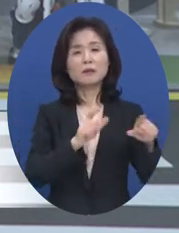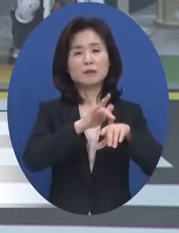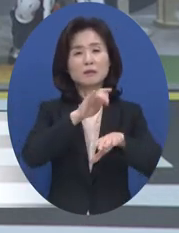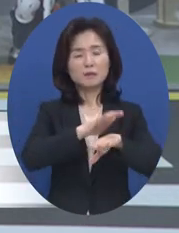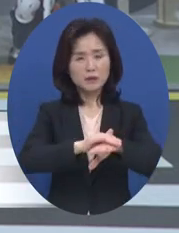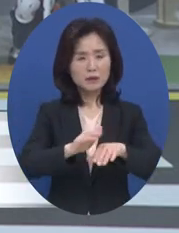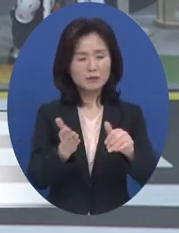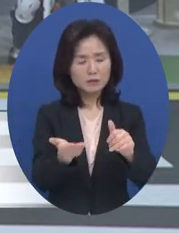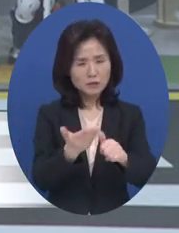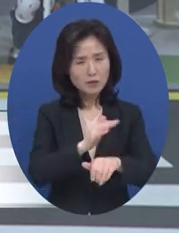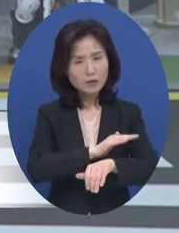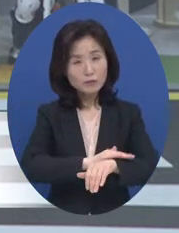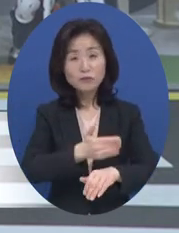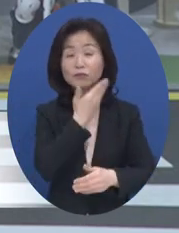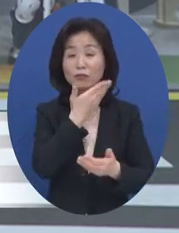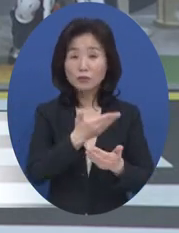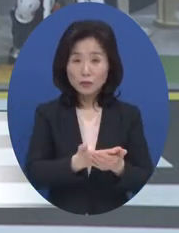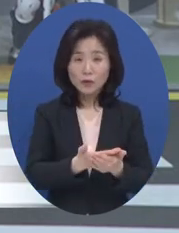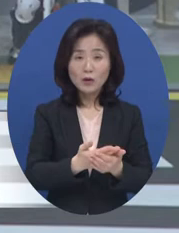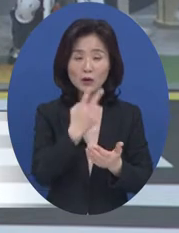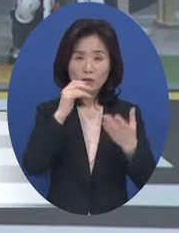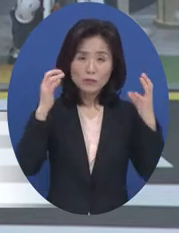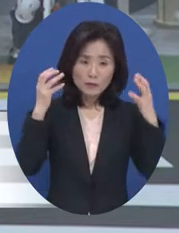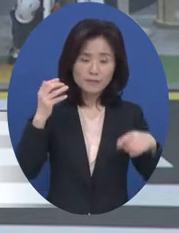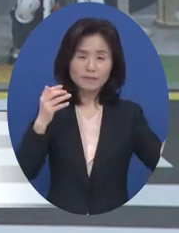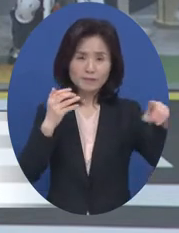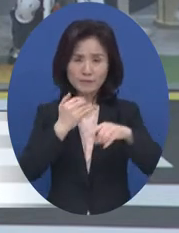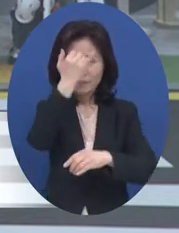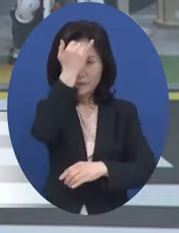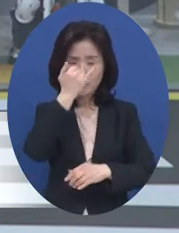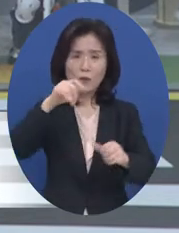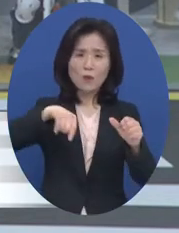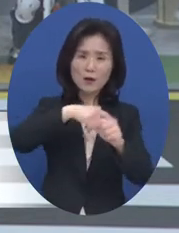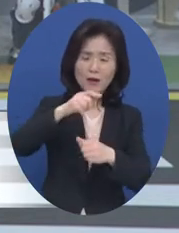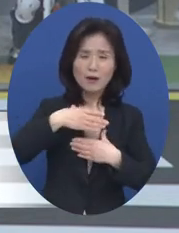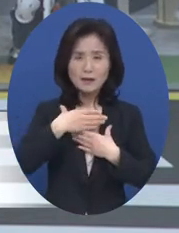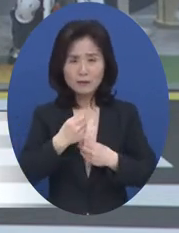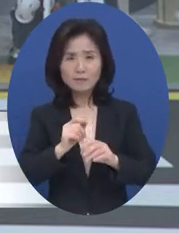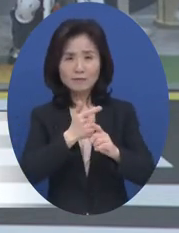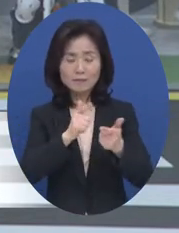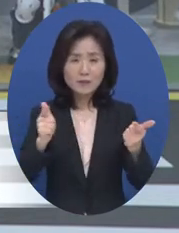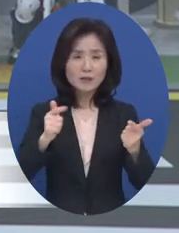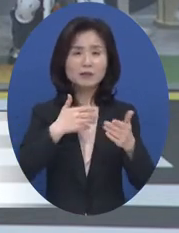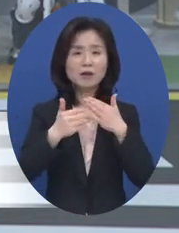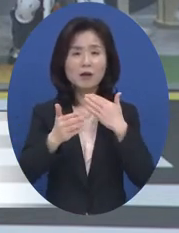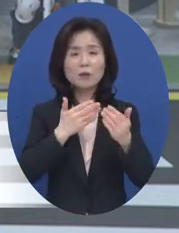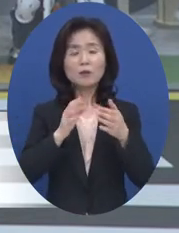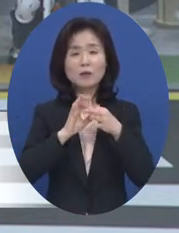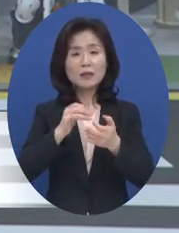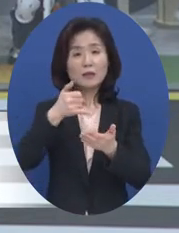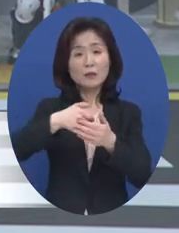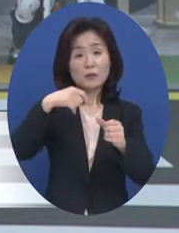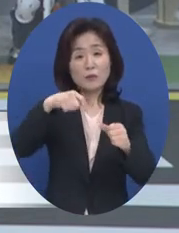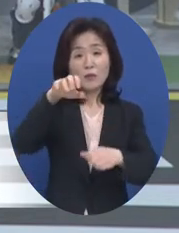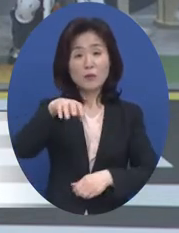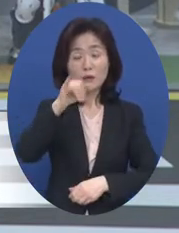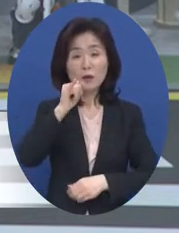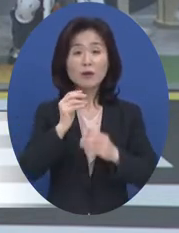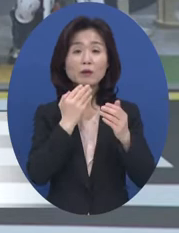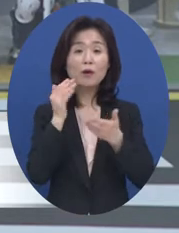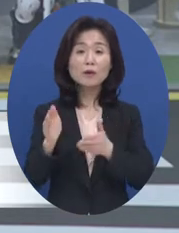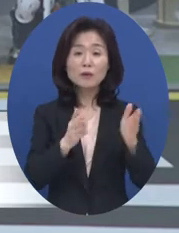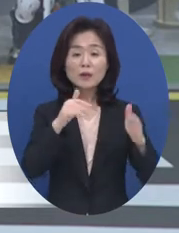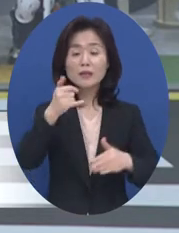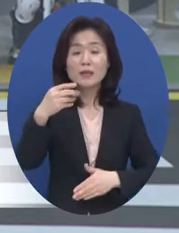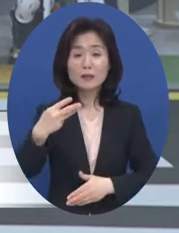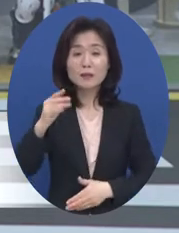예절과 안전 환경 등 다양한 생활 유형별 체험을 통해 인성 교육을 하는 곳이 있습니다 경기도 의 늘품 숲 을